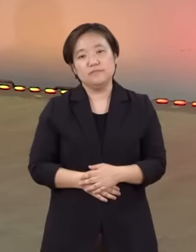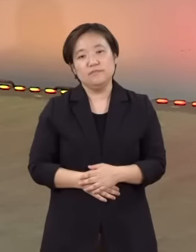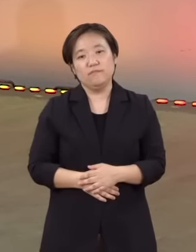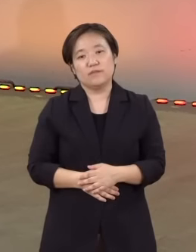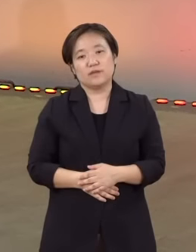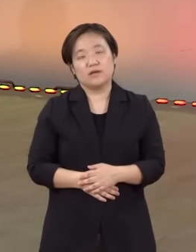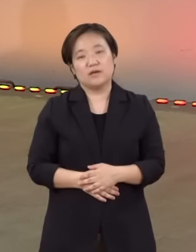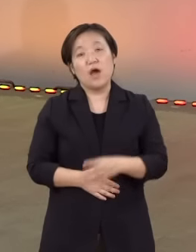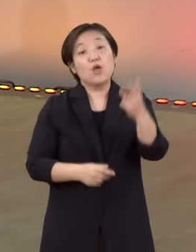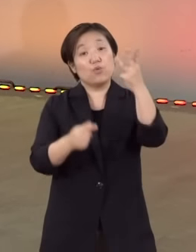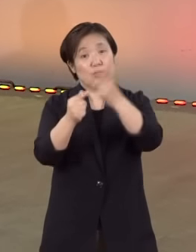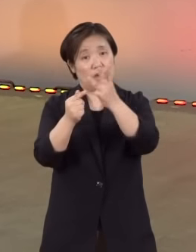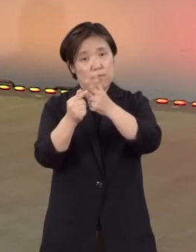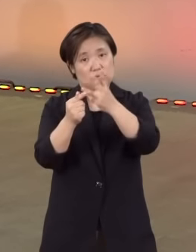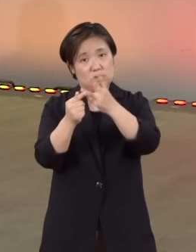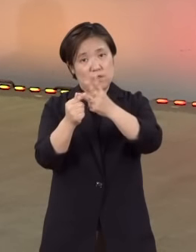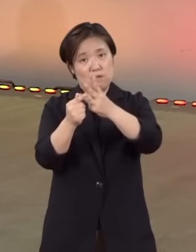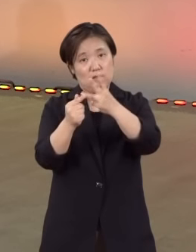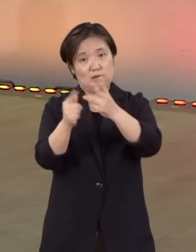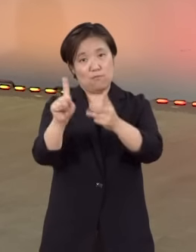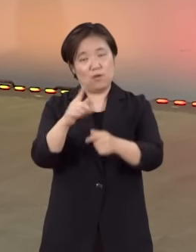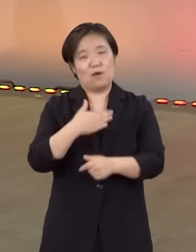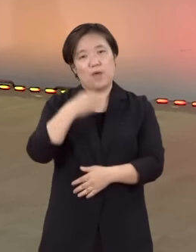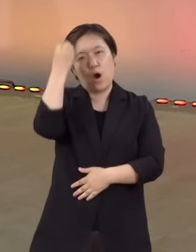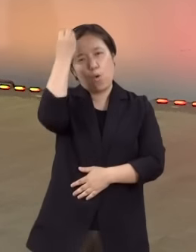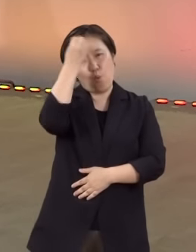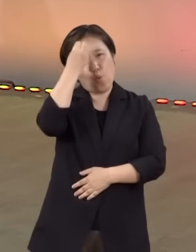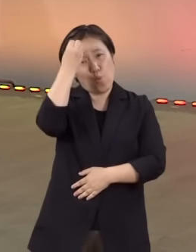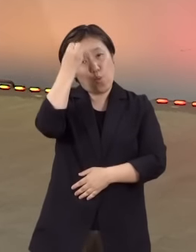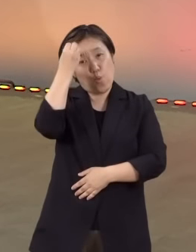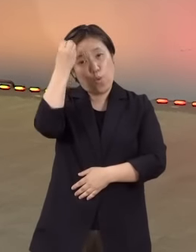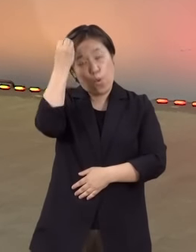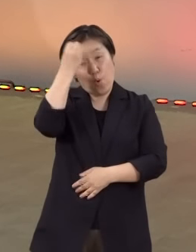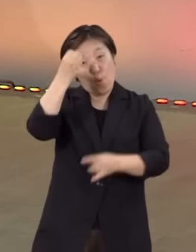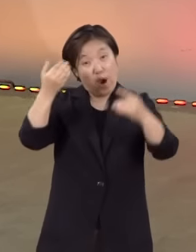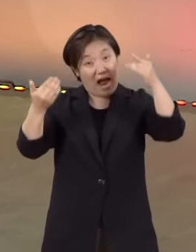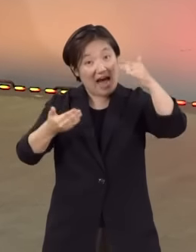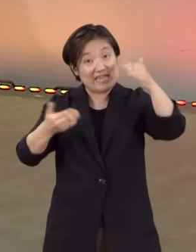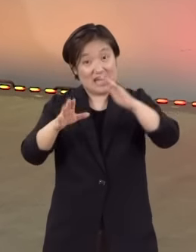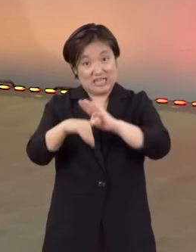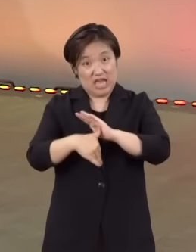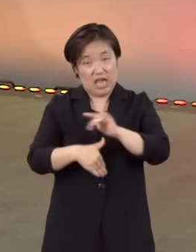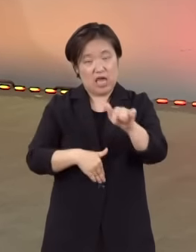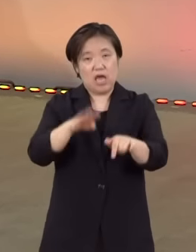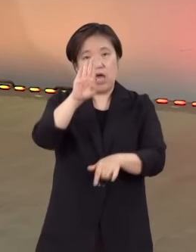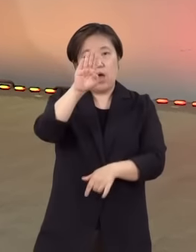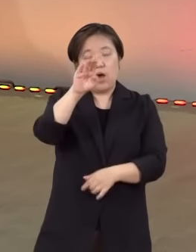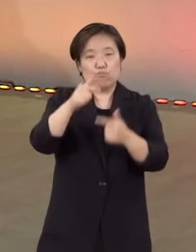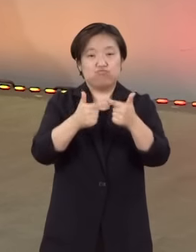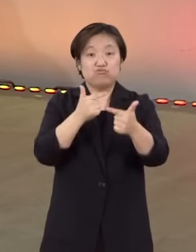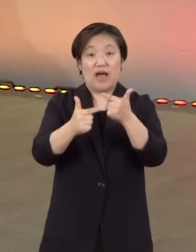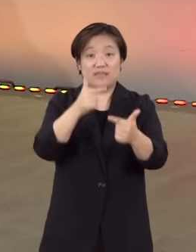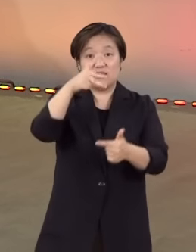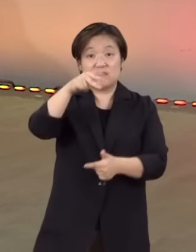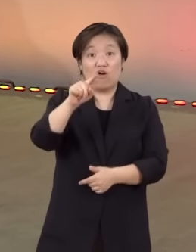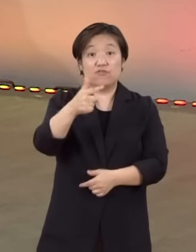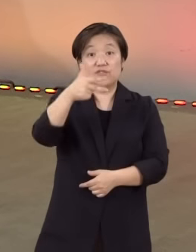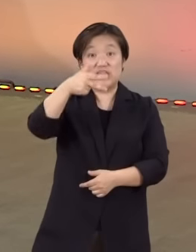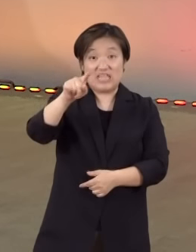세 번째는 제가 고등학교를 부산 전자 공고를 다녔는데요고